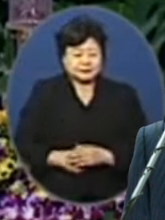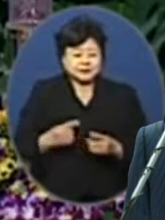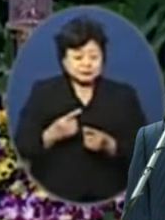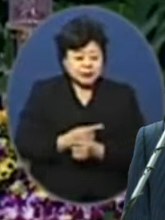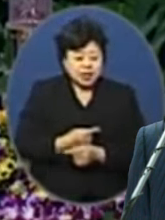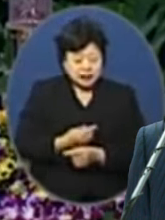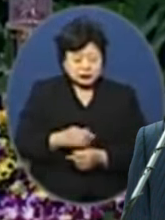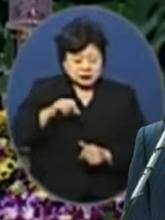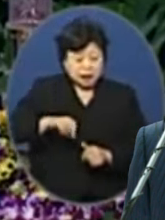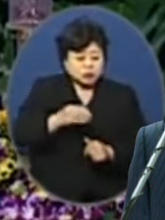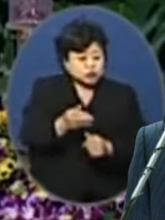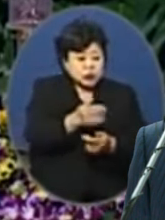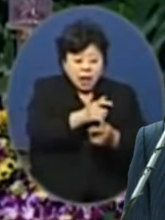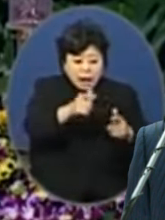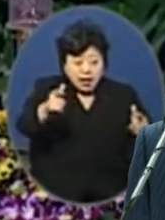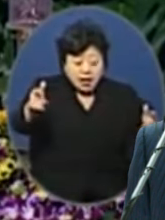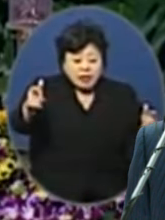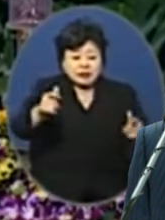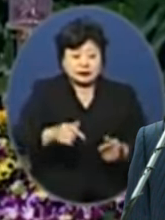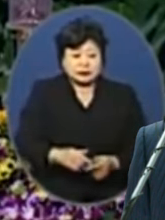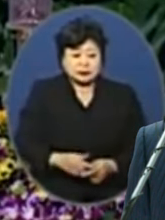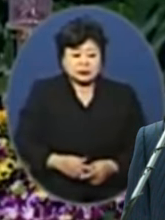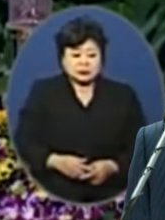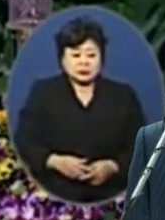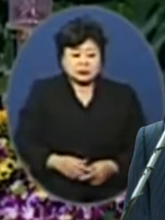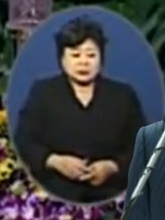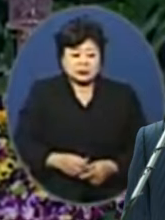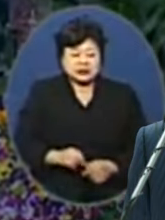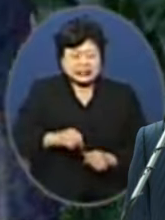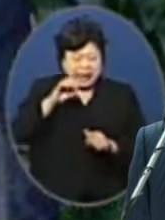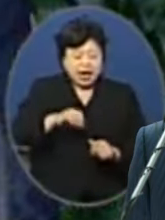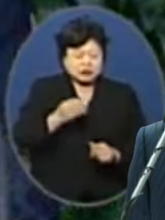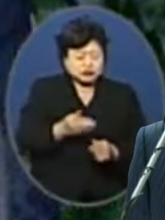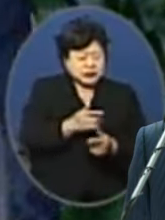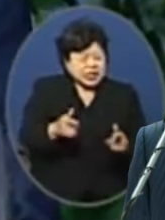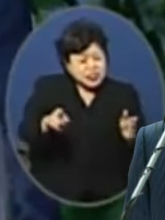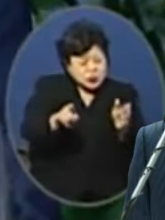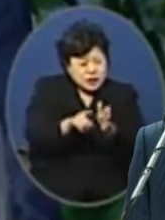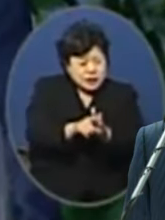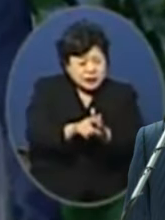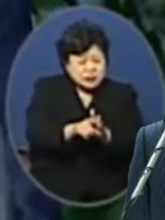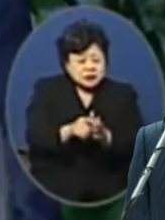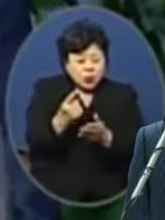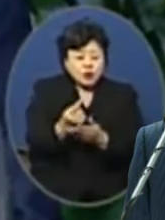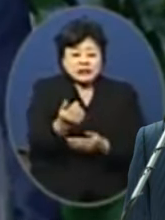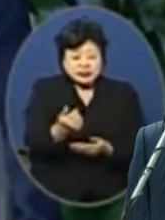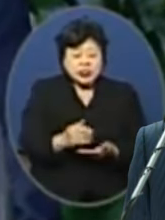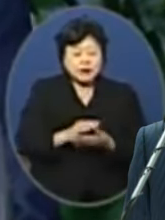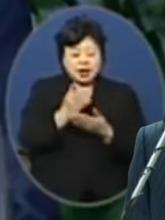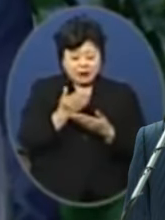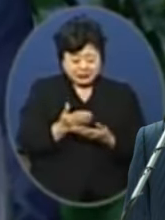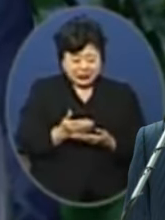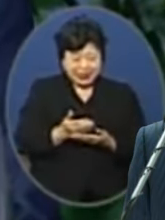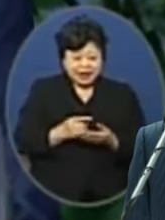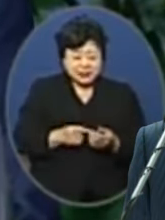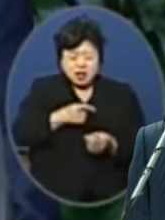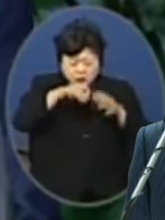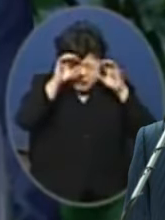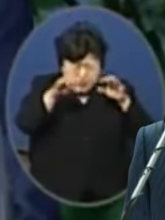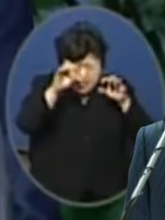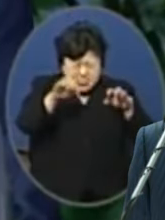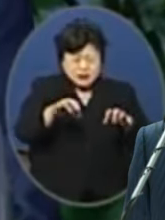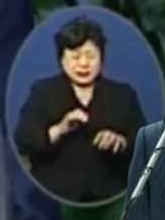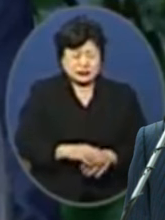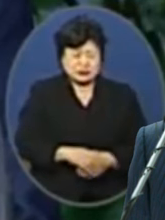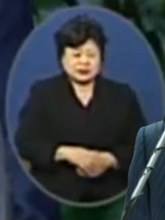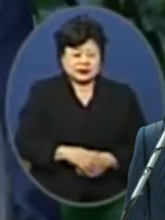재앙을 내리지 아니하나 재앙을 안 내리기 위해서 재앙 오기 전에 변화를 받아라는 것입니다 비가